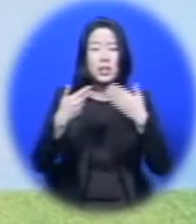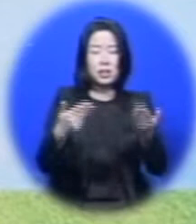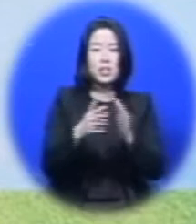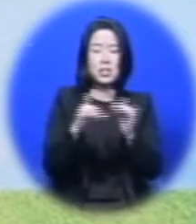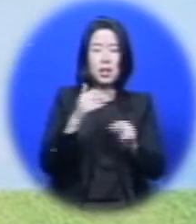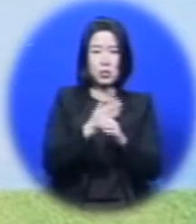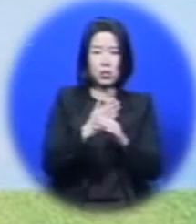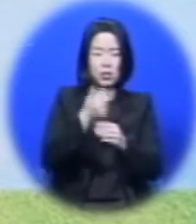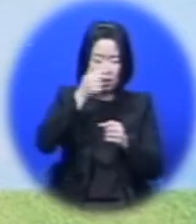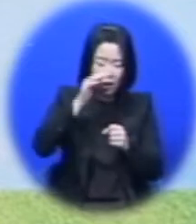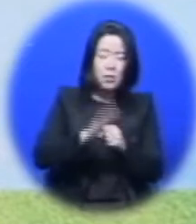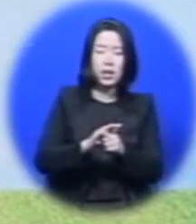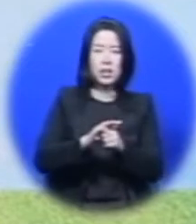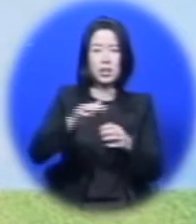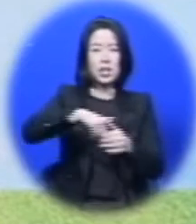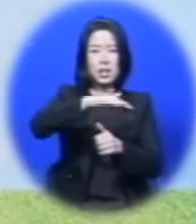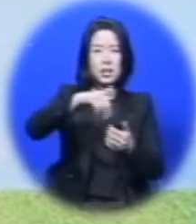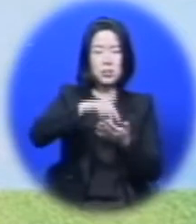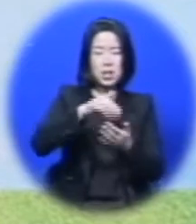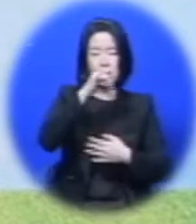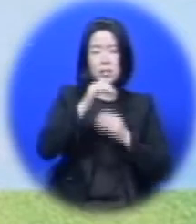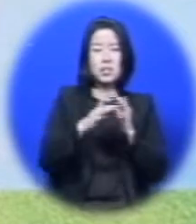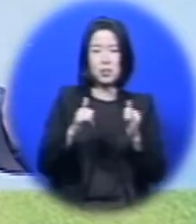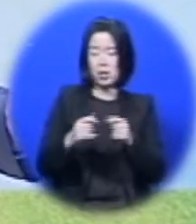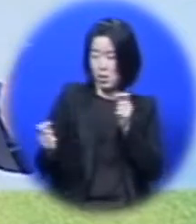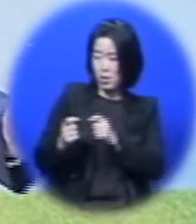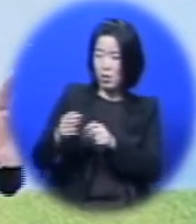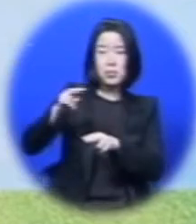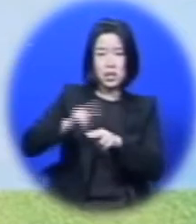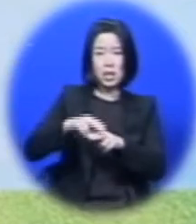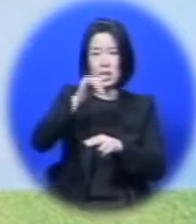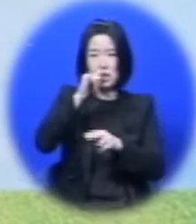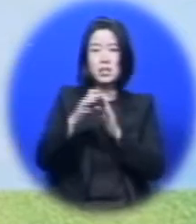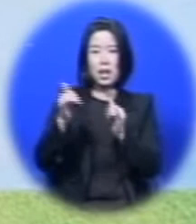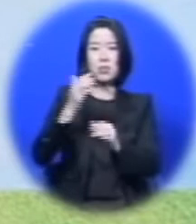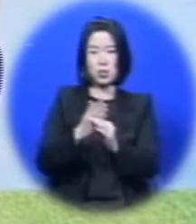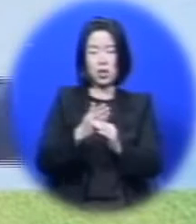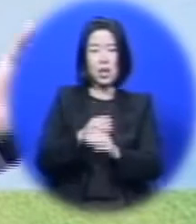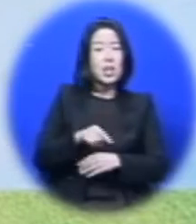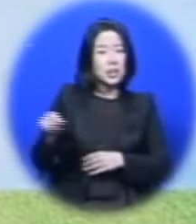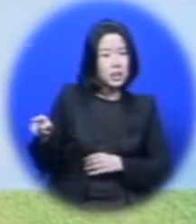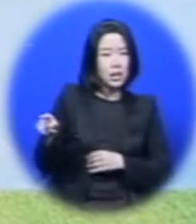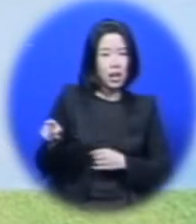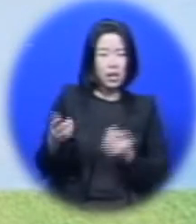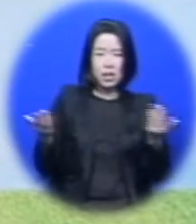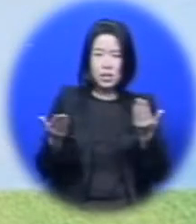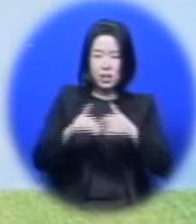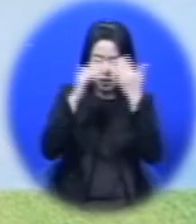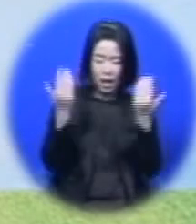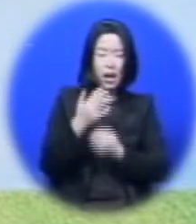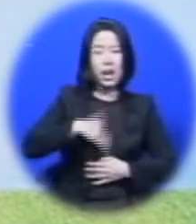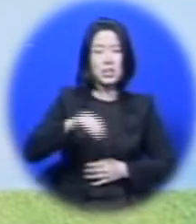기가 막힌 형편에 있는 분들이 있으십니다. 여러분 옆자리에 앉으신 분 중에 그대의 사정을 다 알지